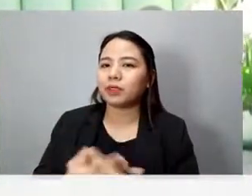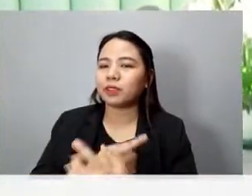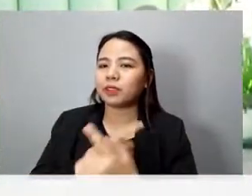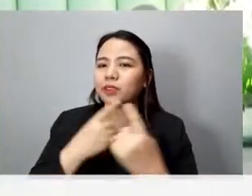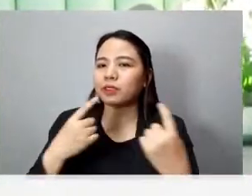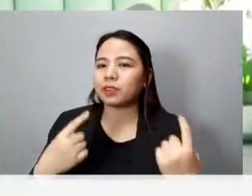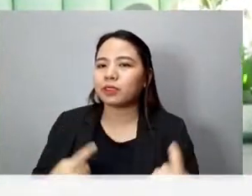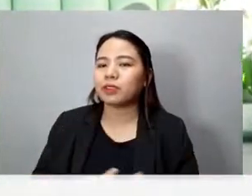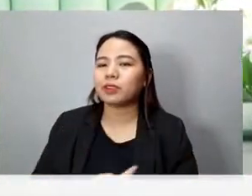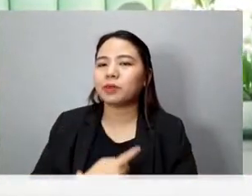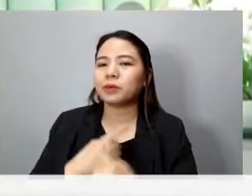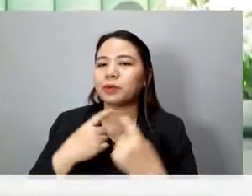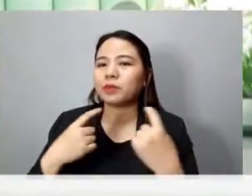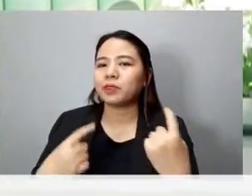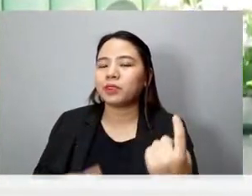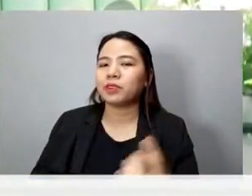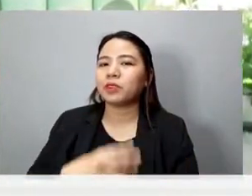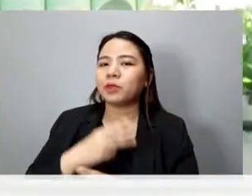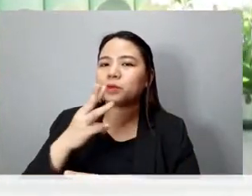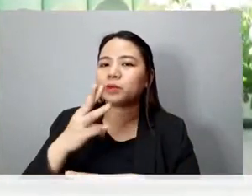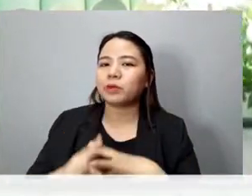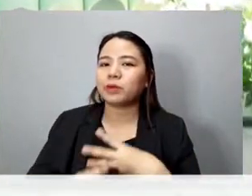tanggapin mo ang aming